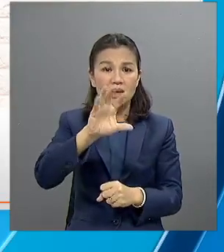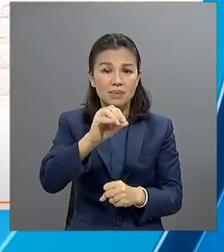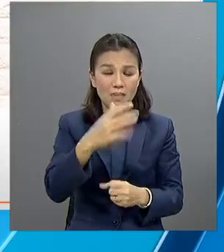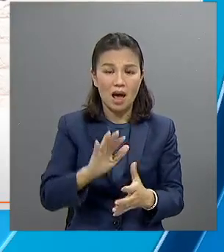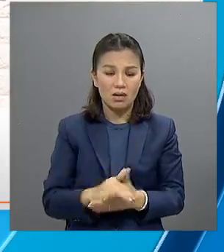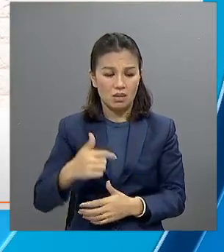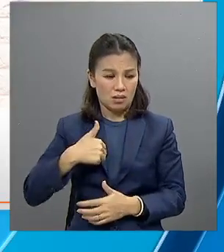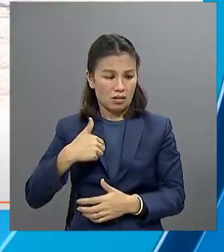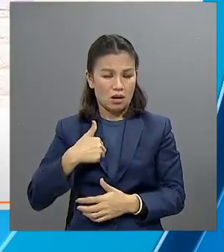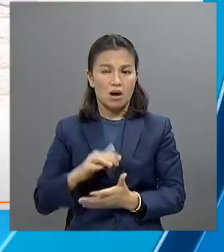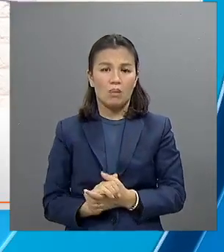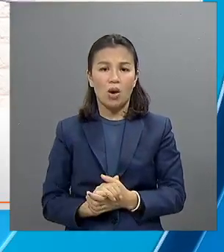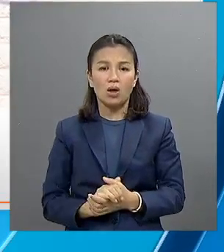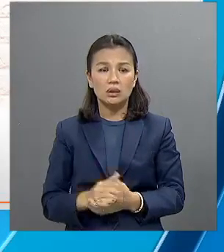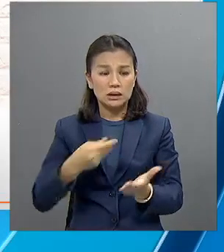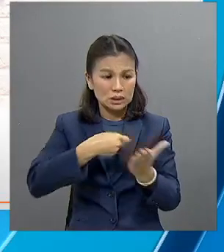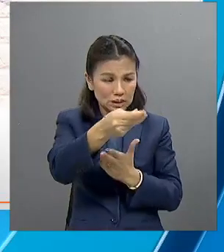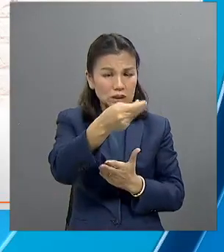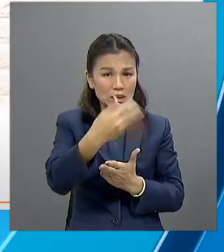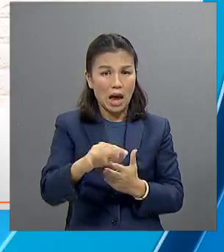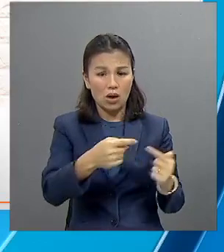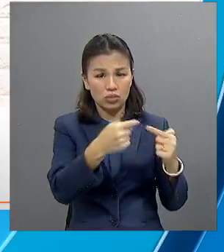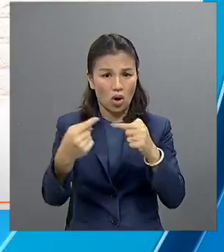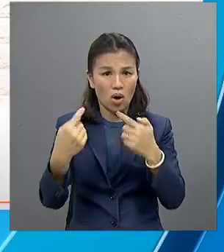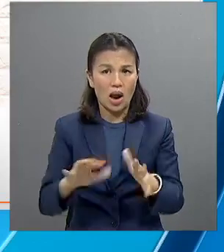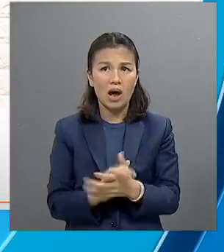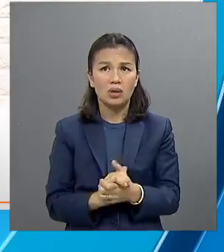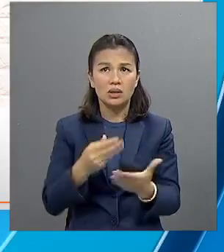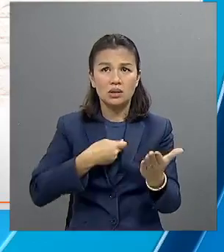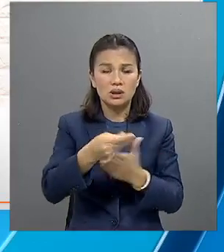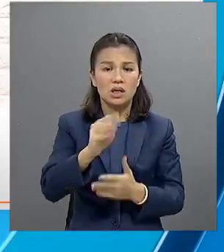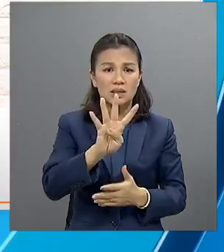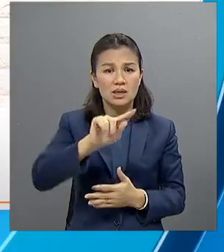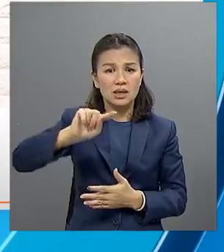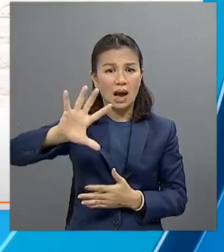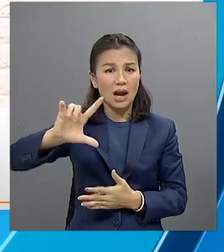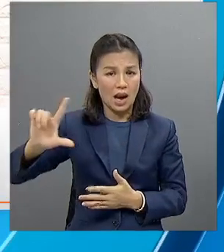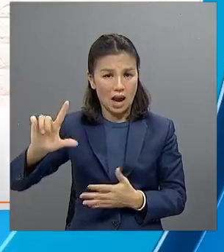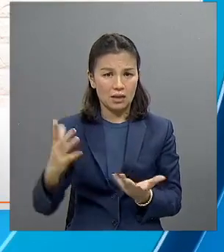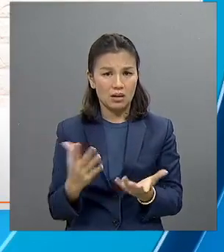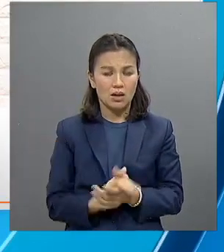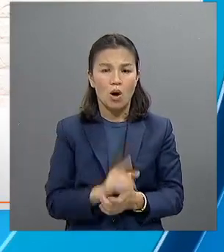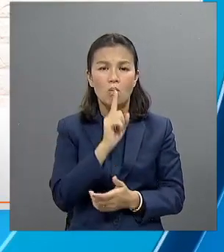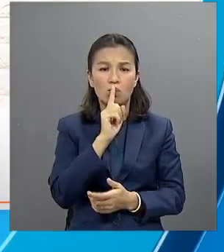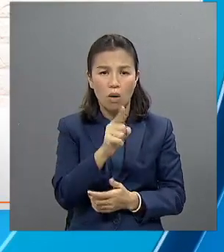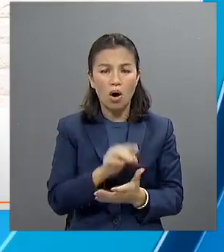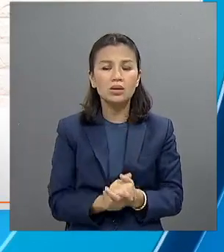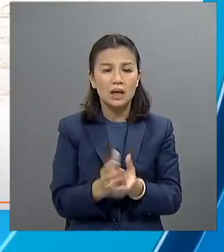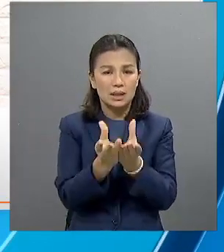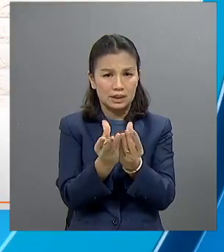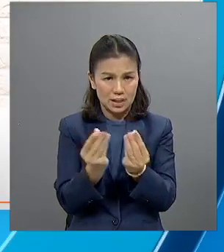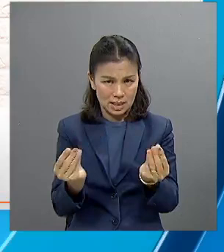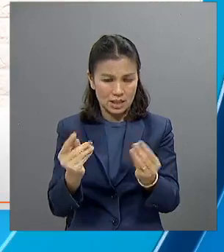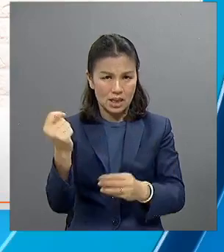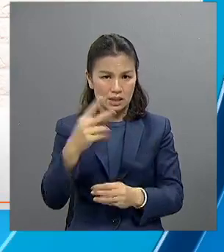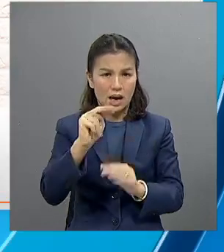กสารสิทธิ์เขาซื้อสิทธิ์ต่อมานะ4-5 ล้านนะทีนี้อยากถามว่าพื้นที่ของธนารักษ์ในการครอบครองค่ะ